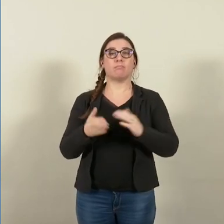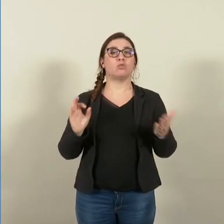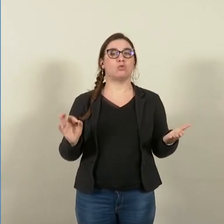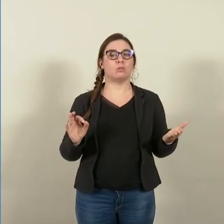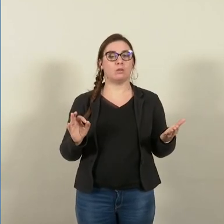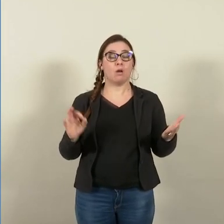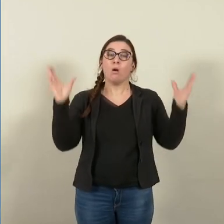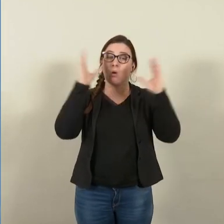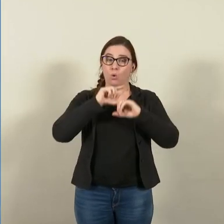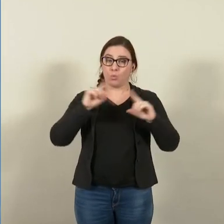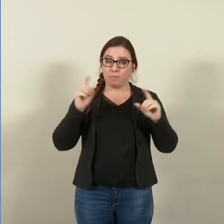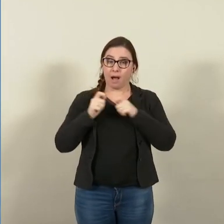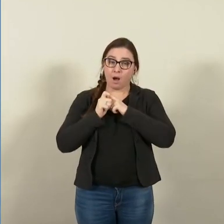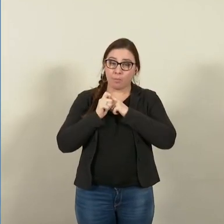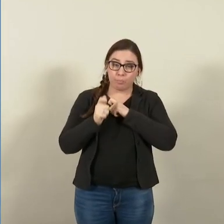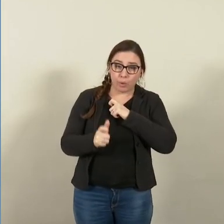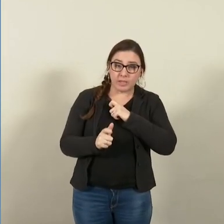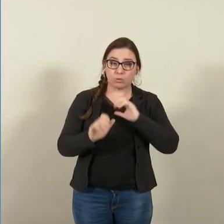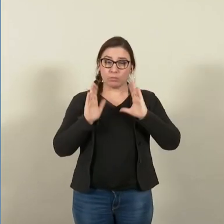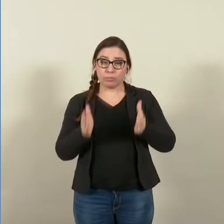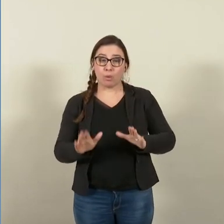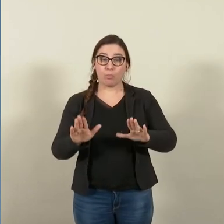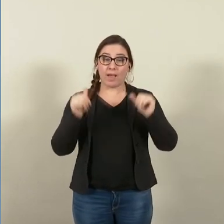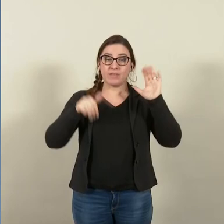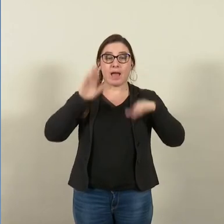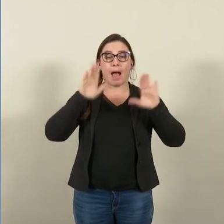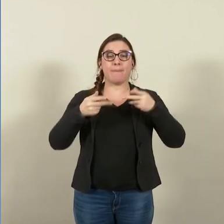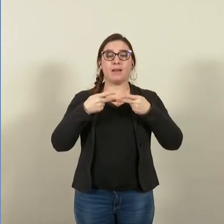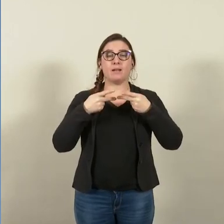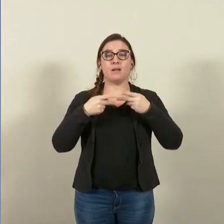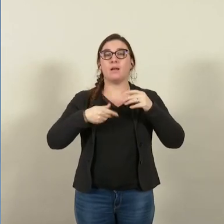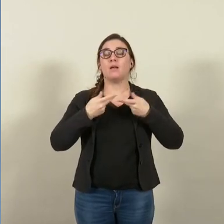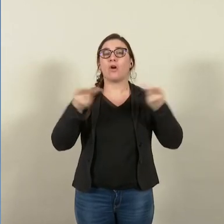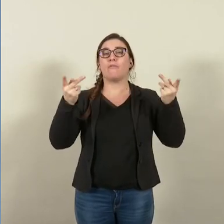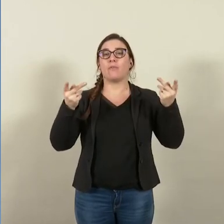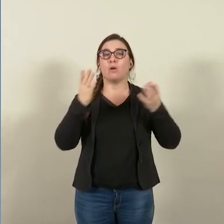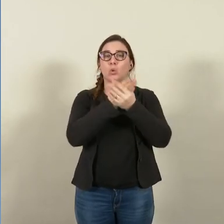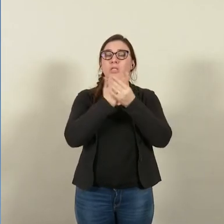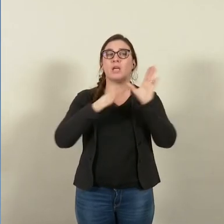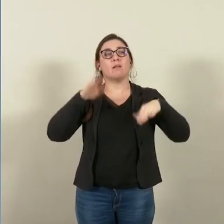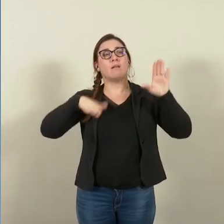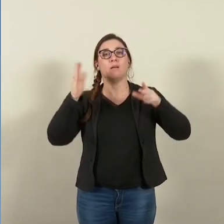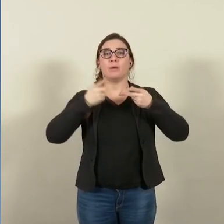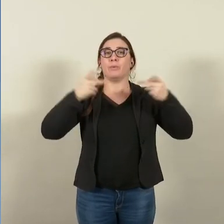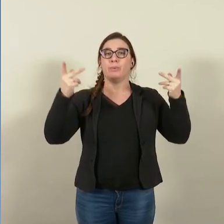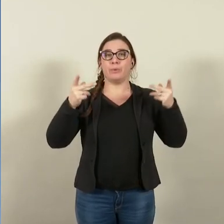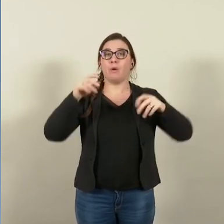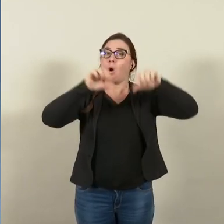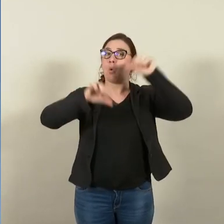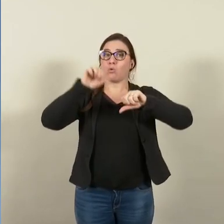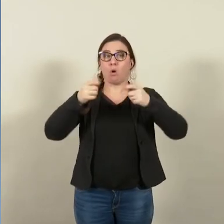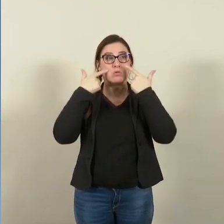ici que tous ces procédés que vous choisissez pour éviter les appels d'offres ouvert qui permettent eux à la concurrence de s'exercer en toute